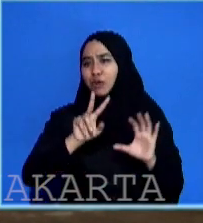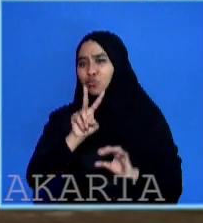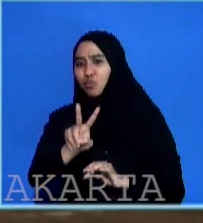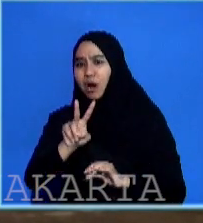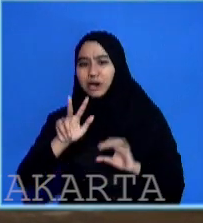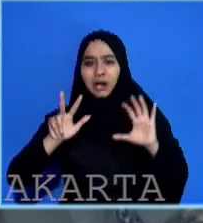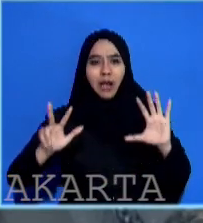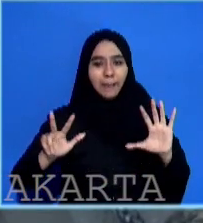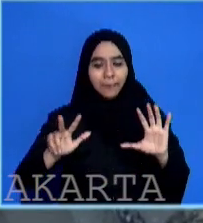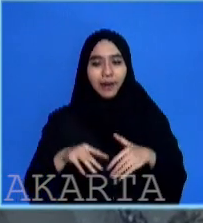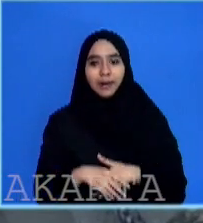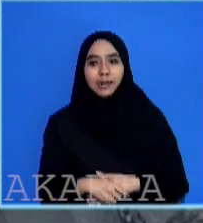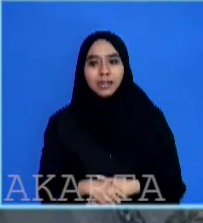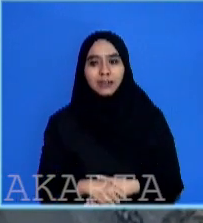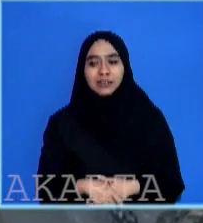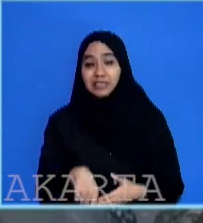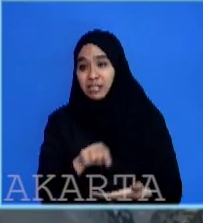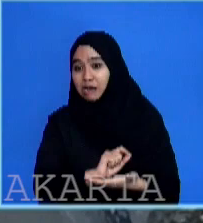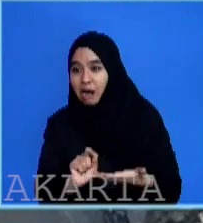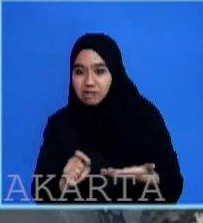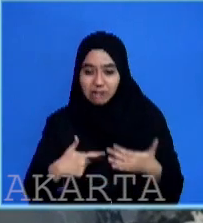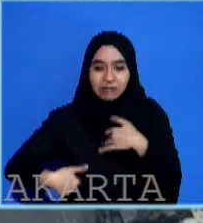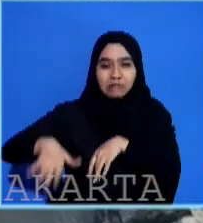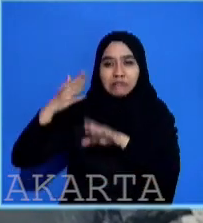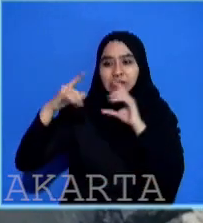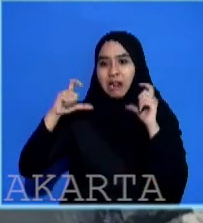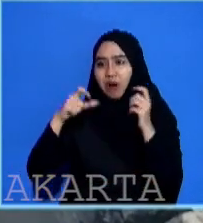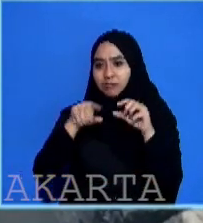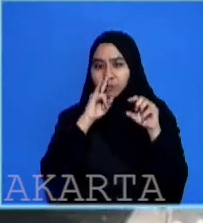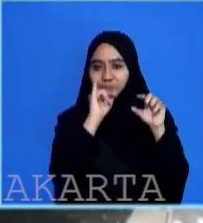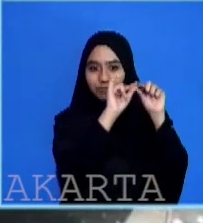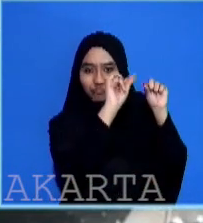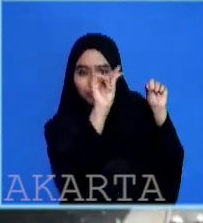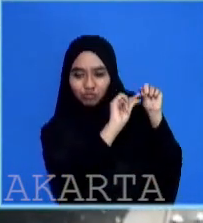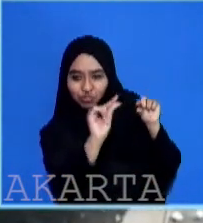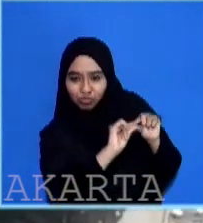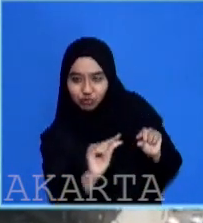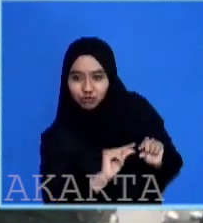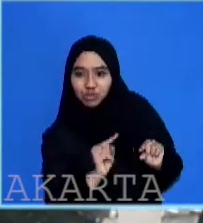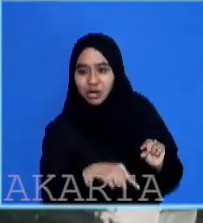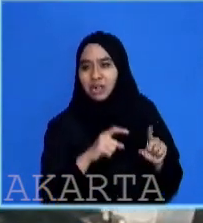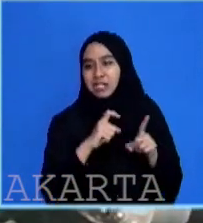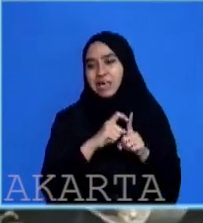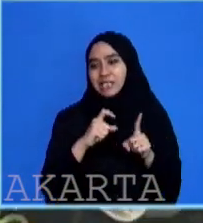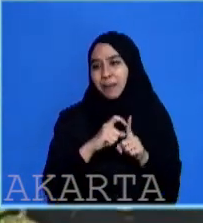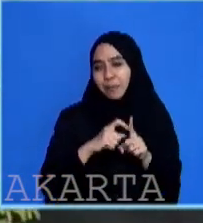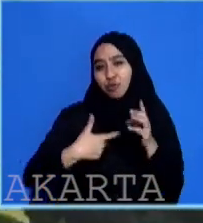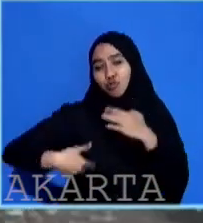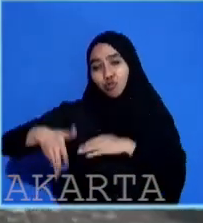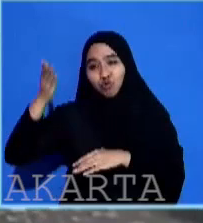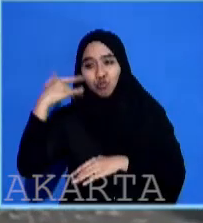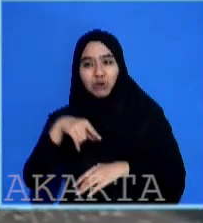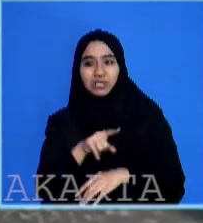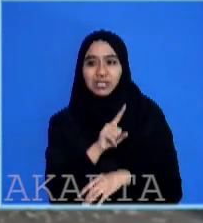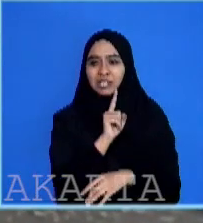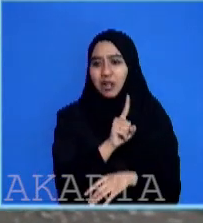Catatan sejarah ingkang kagambat ING towilfish ING Wulan Desember 1948 ingo Juni